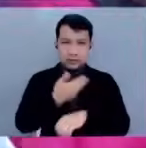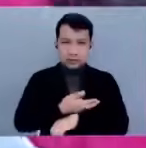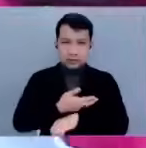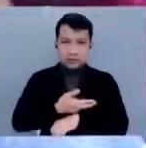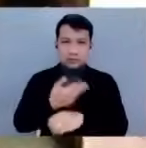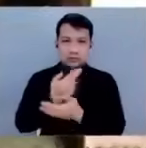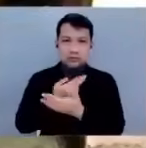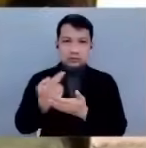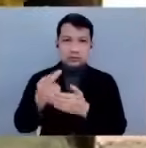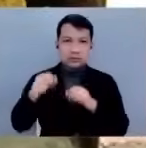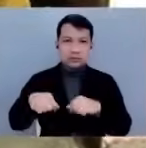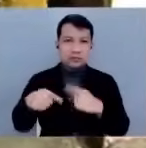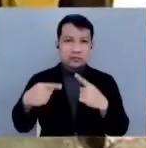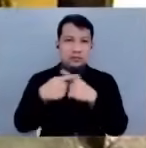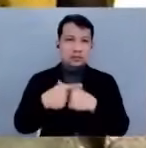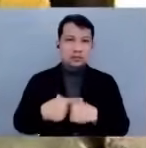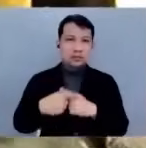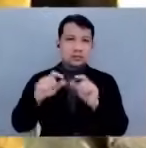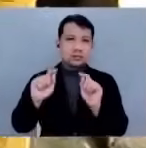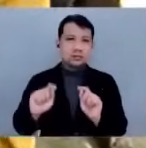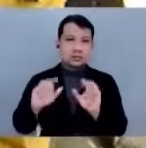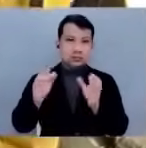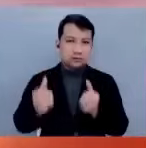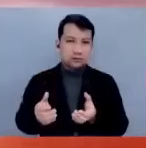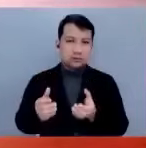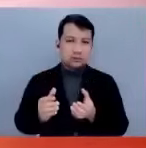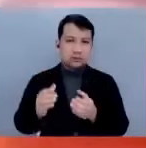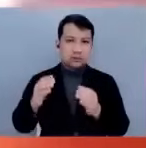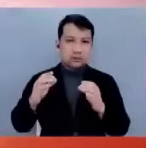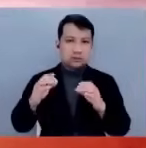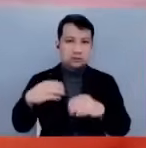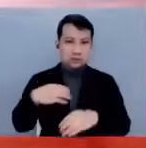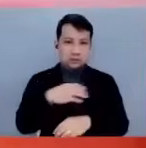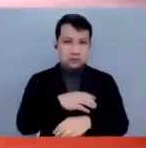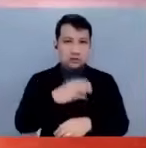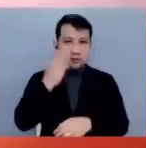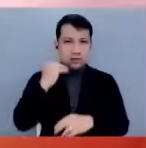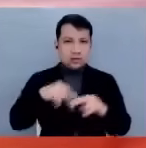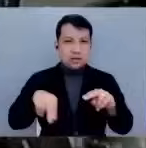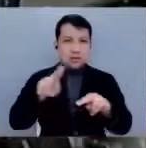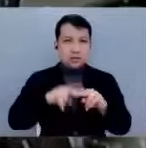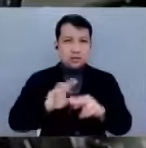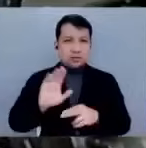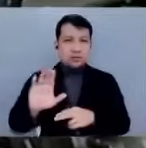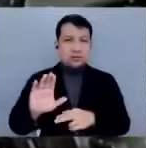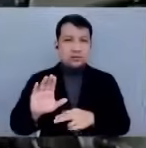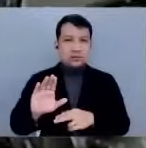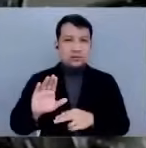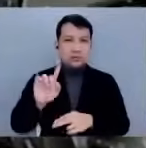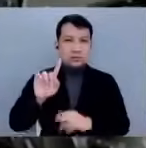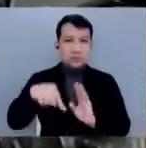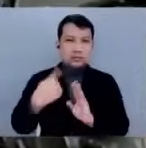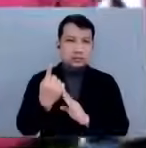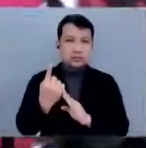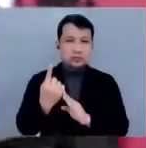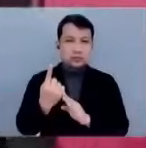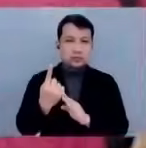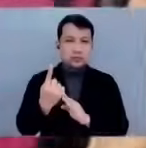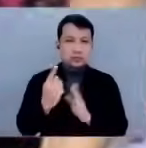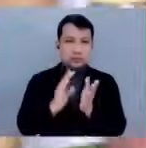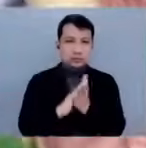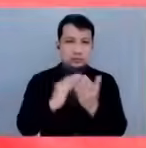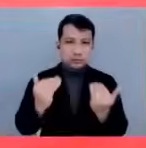Kontra rin sa Saturday classes ang ilang kongresista. Dagdagan na lang daw ng tig-isang oras ang pasok ng mga bata